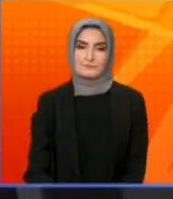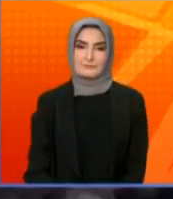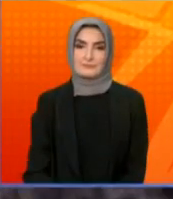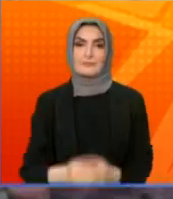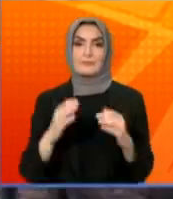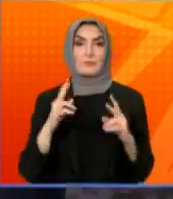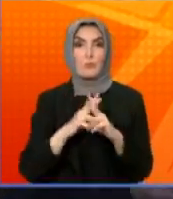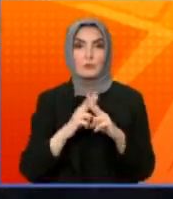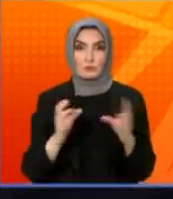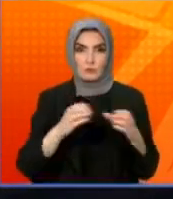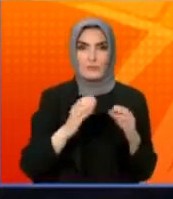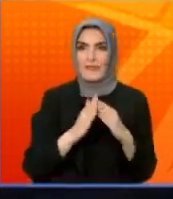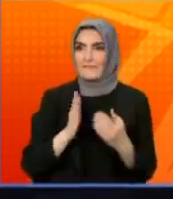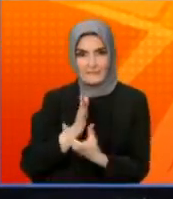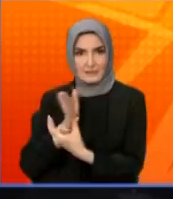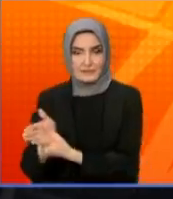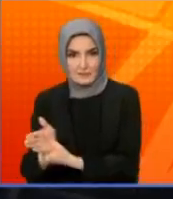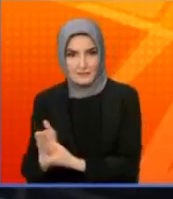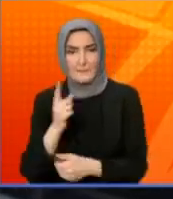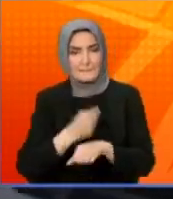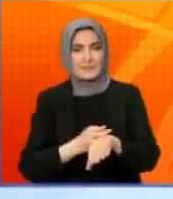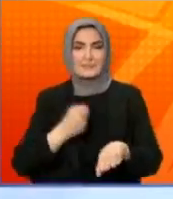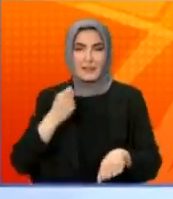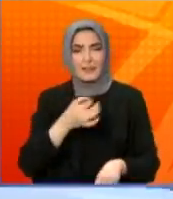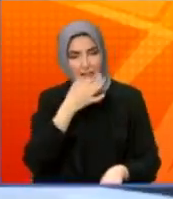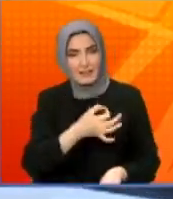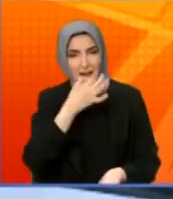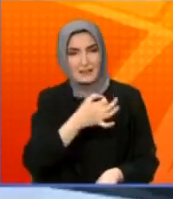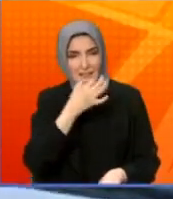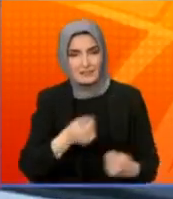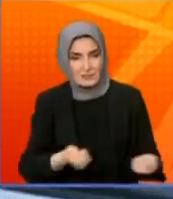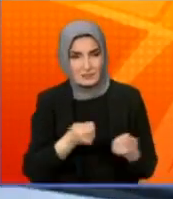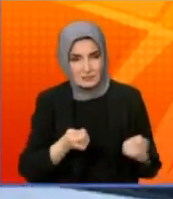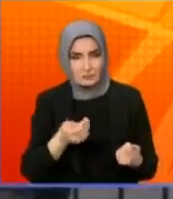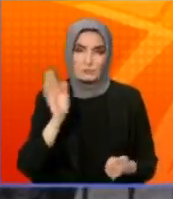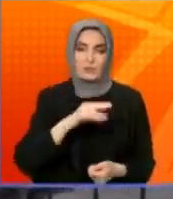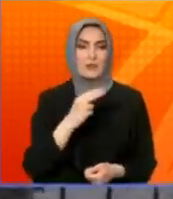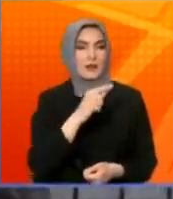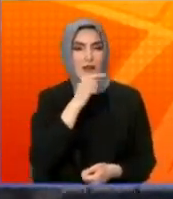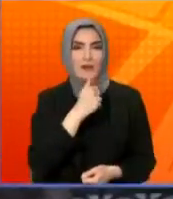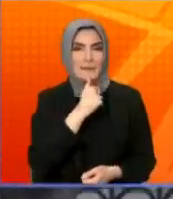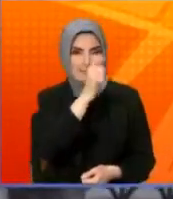Eve giden ekipler bir saat süren ikna çalışmalarının ardından şahsı gözaltına aldı.